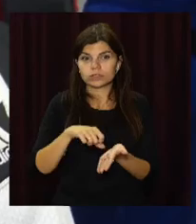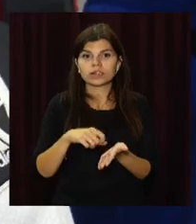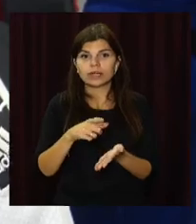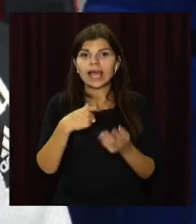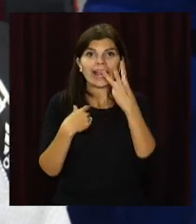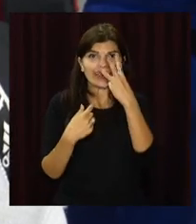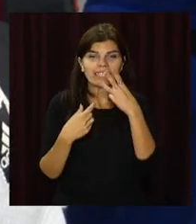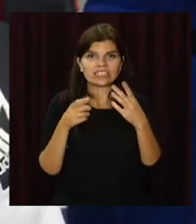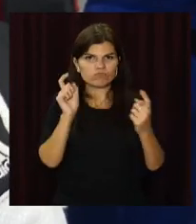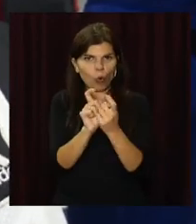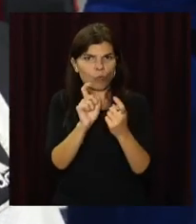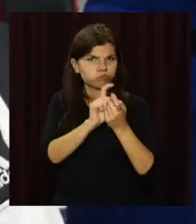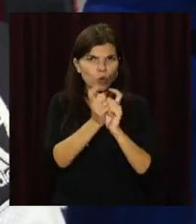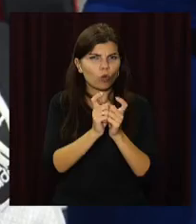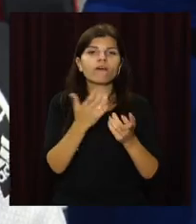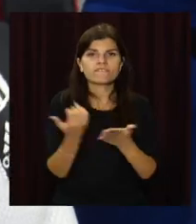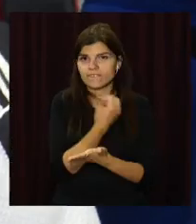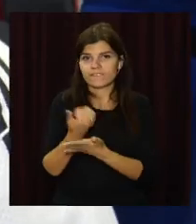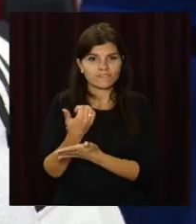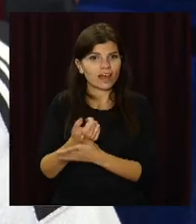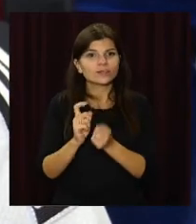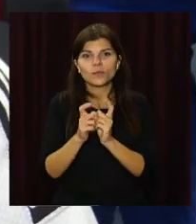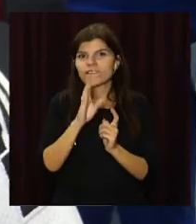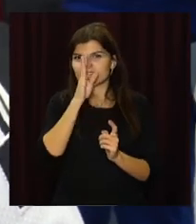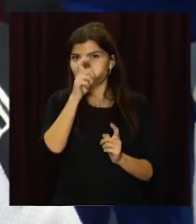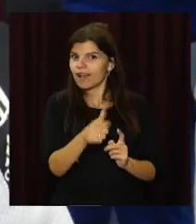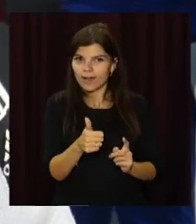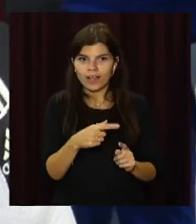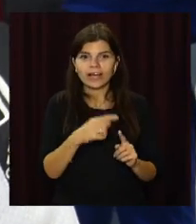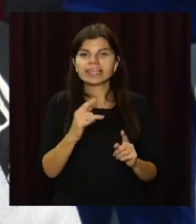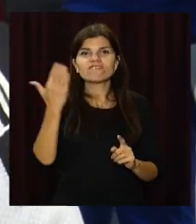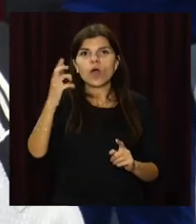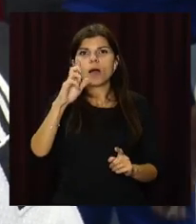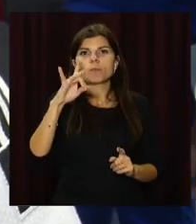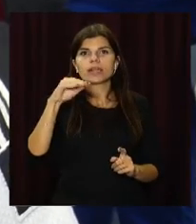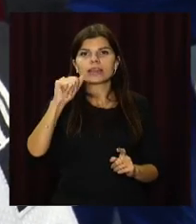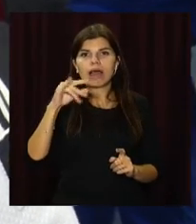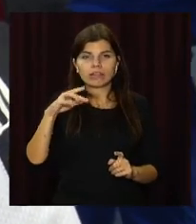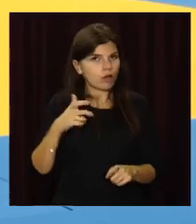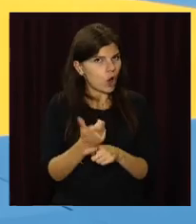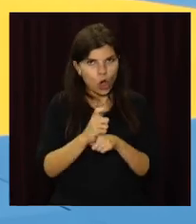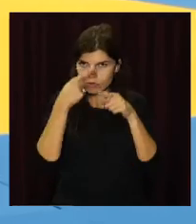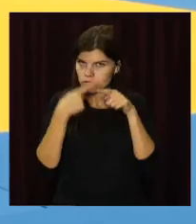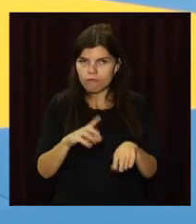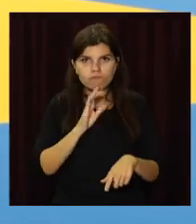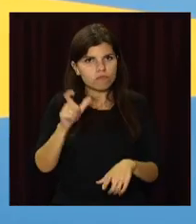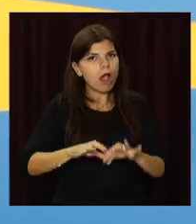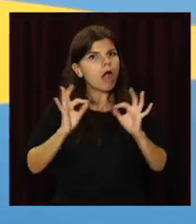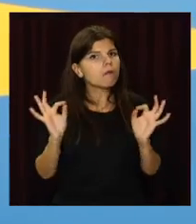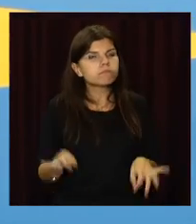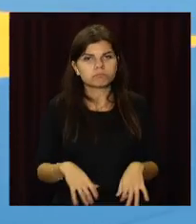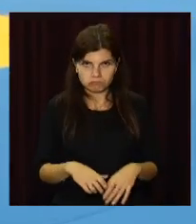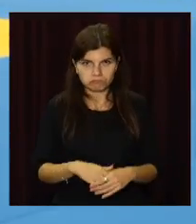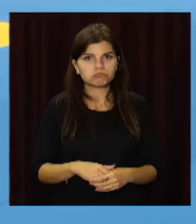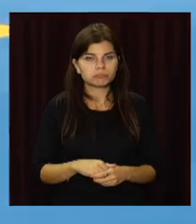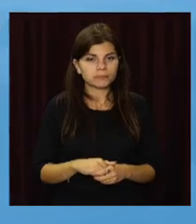виграла. Суперниці отлічні. Особливо суперниці з Британії. Дуже технічна дівчинка. Чемпіонат України серед